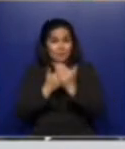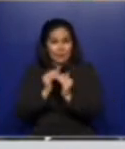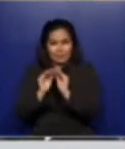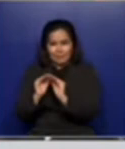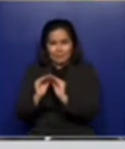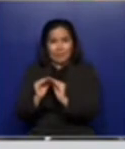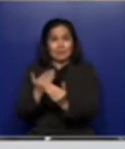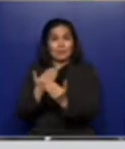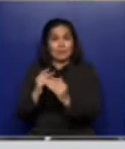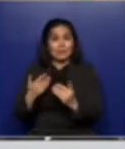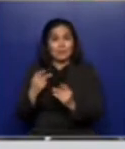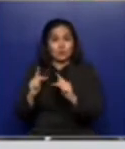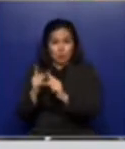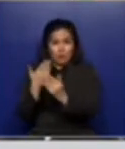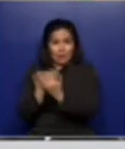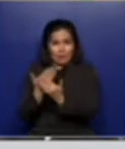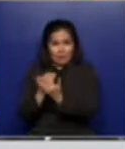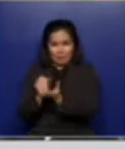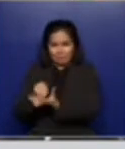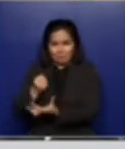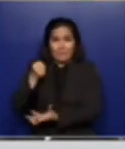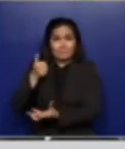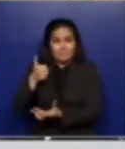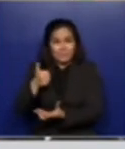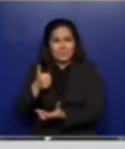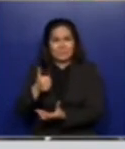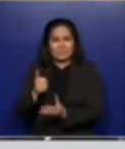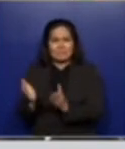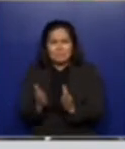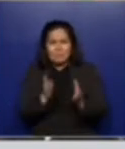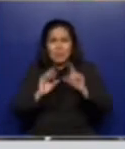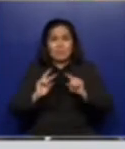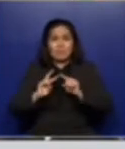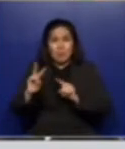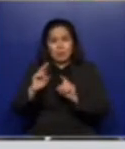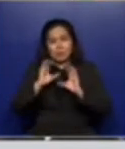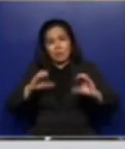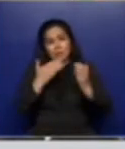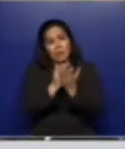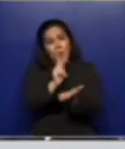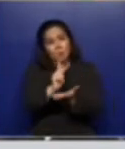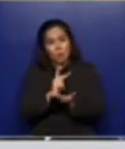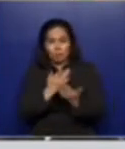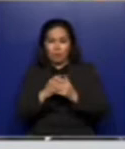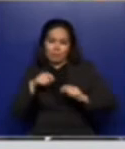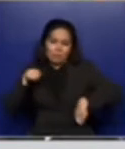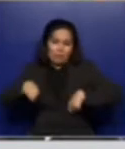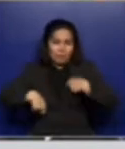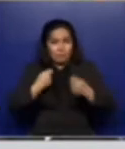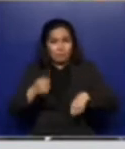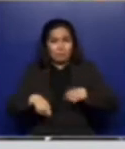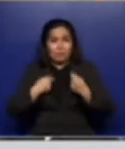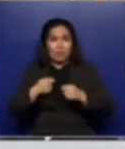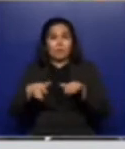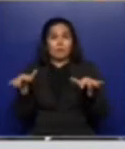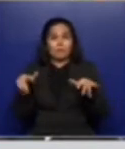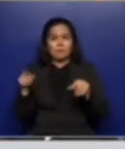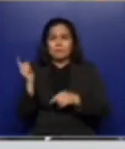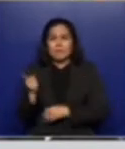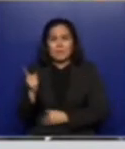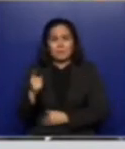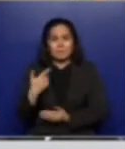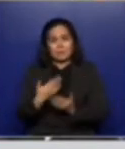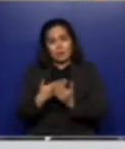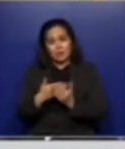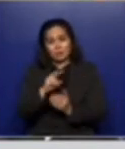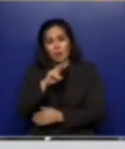ากครับไม่ใช่ว่าท่านกู้มานะครับท่านเอาไปใช้จ่ายในงบที่ต้องใช้จ่ายประจำนะครับ